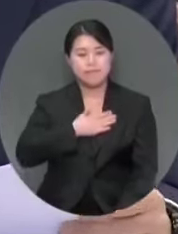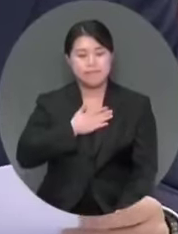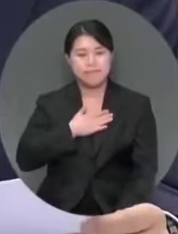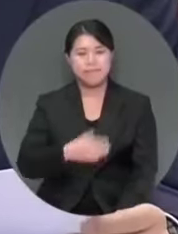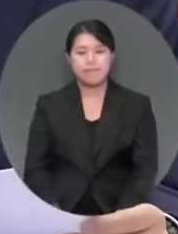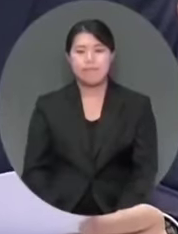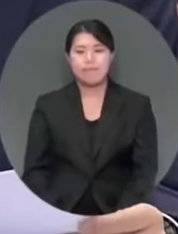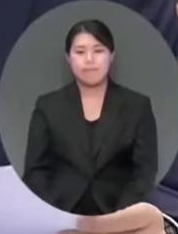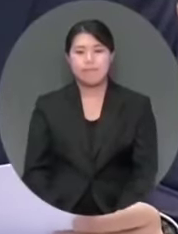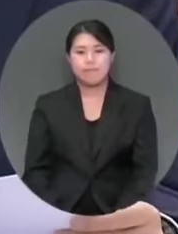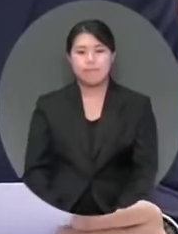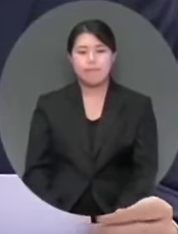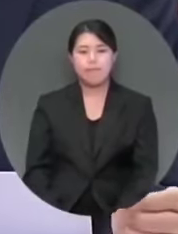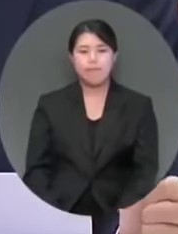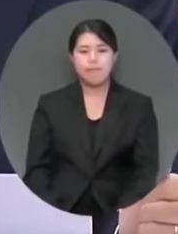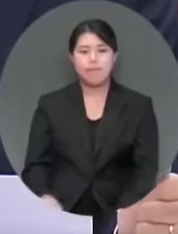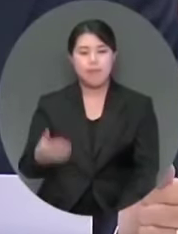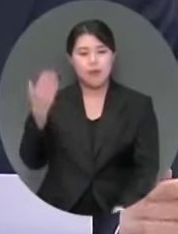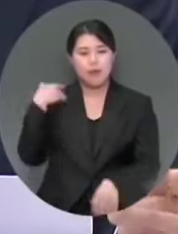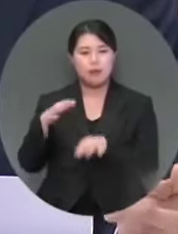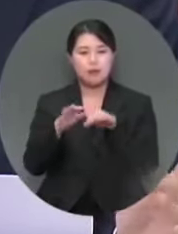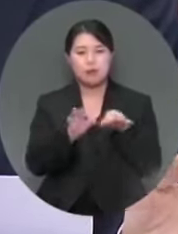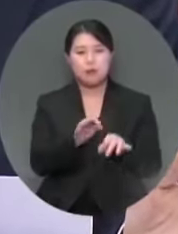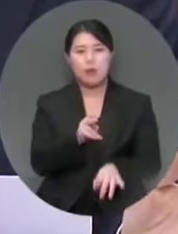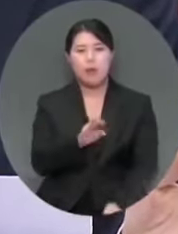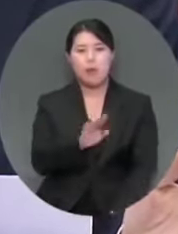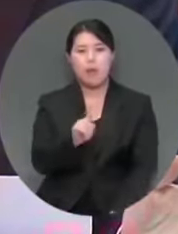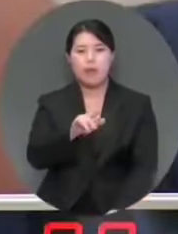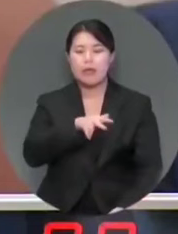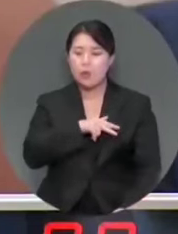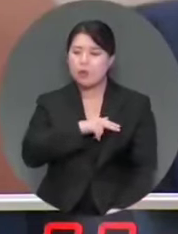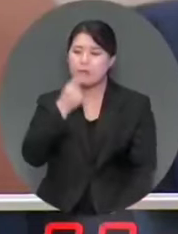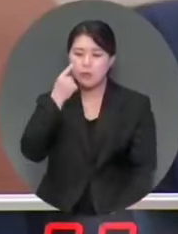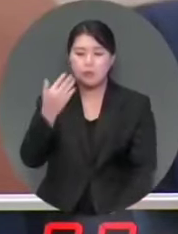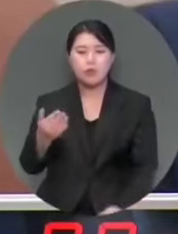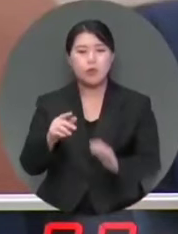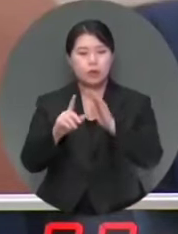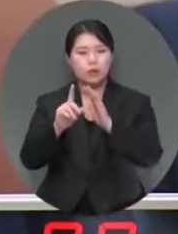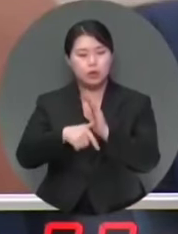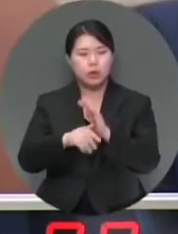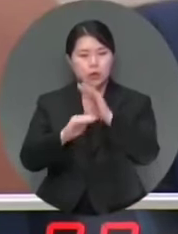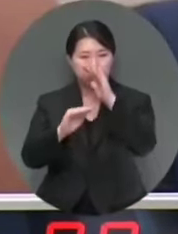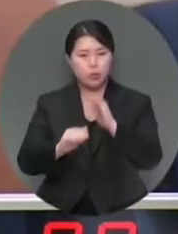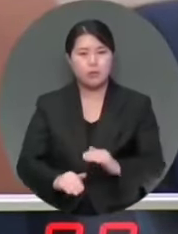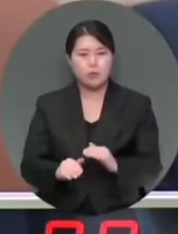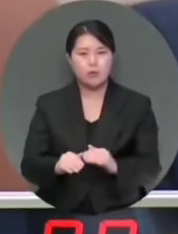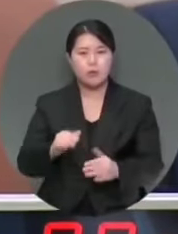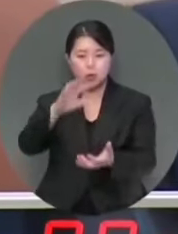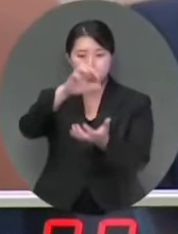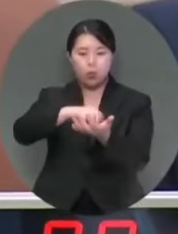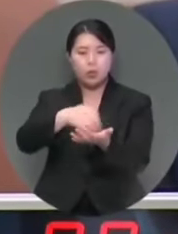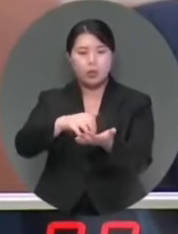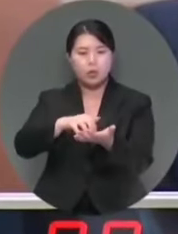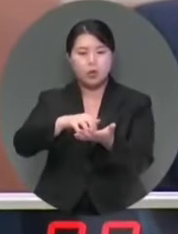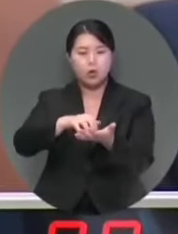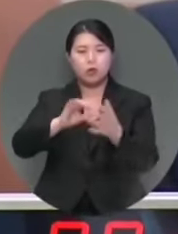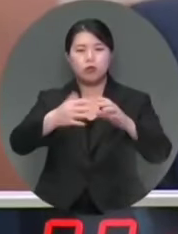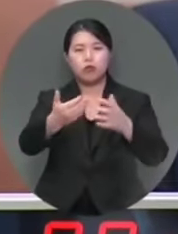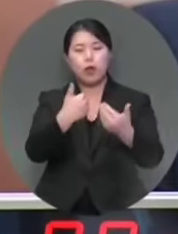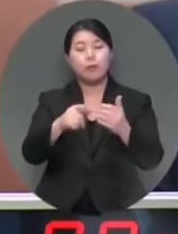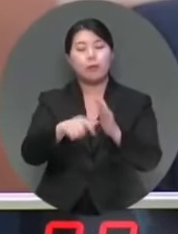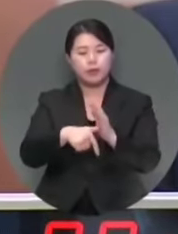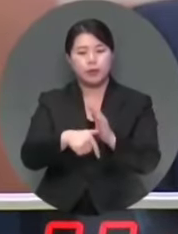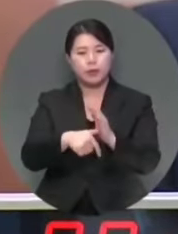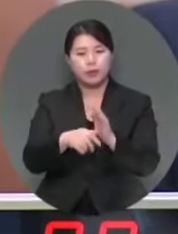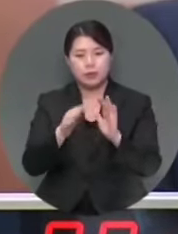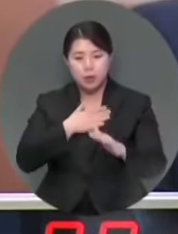아까 김영규 위원님께서 아마 질의하신 과정에 좀 그 얘기 나온 것 같은데요. 그러니까 통계청 국감에서 나온 말씀을 좀 하셨는데 저희들이